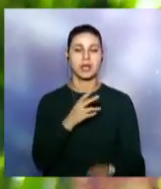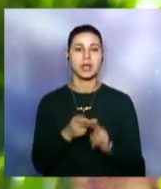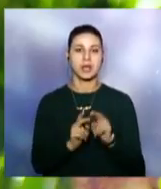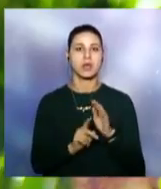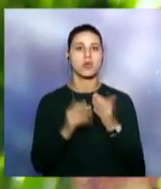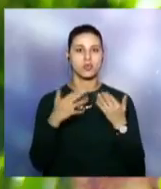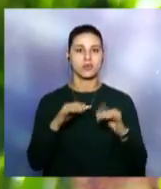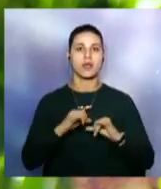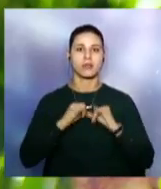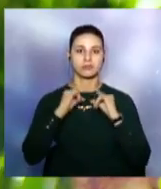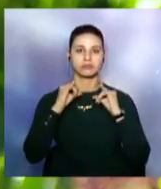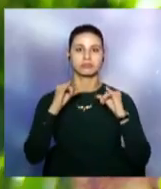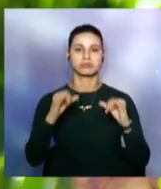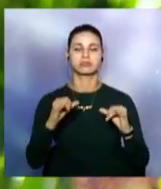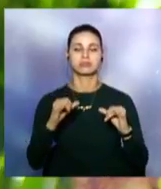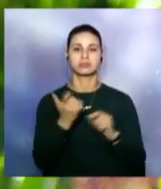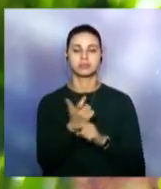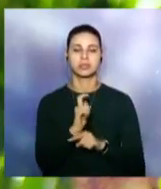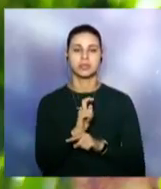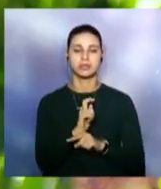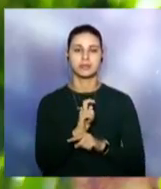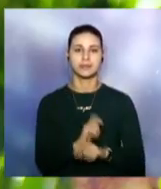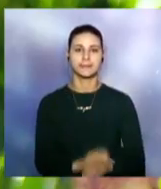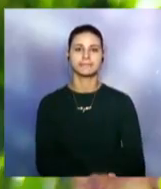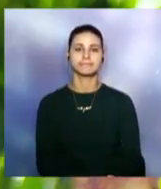ფართოდ განვითარება